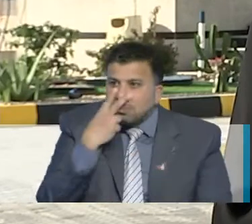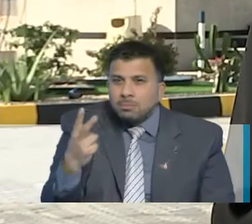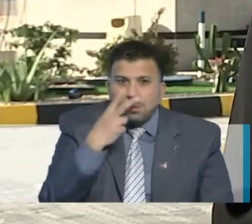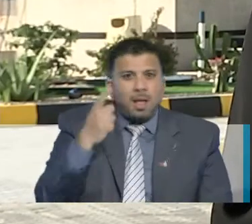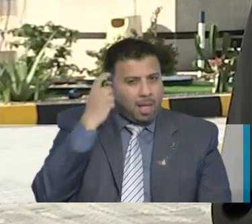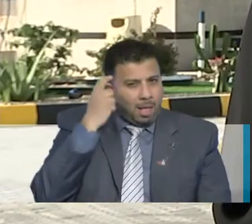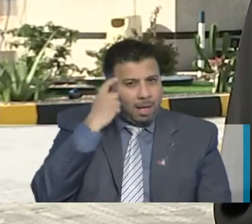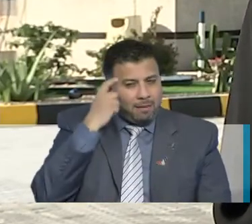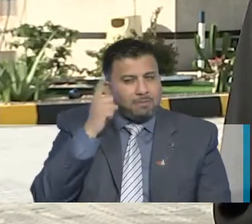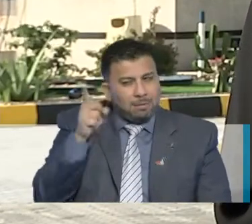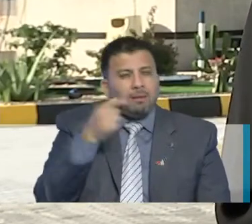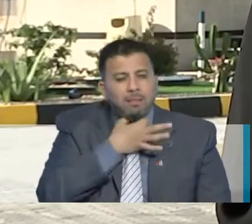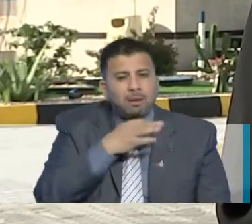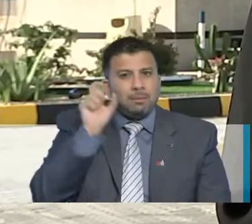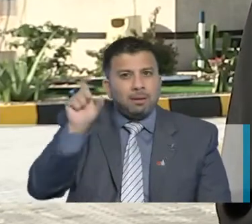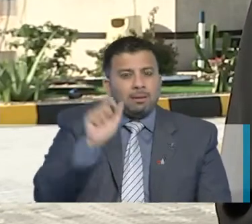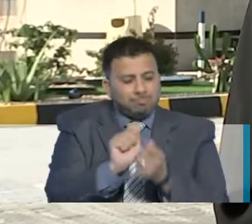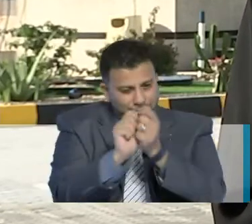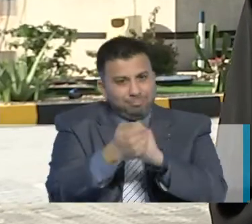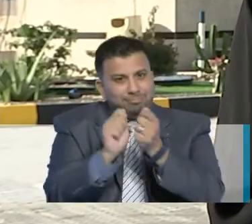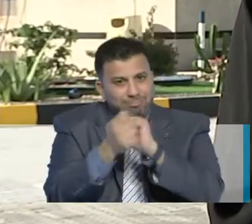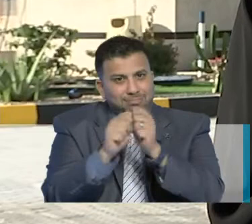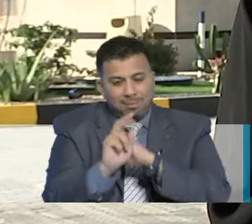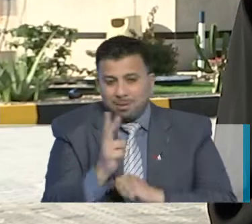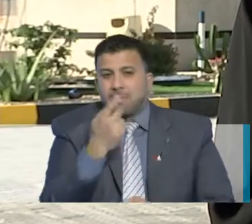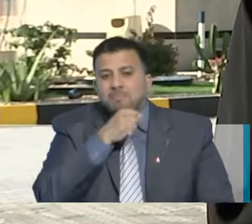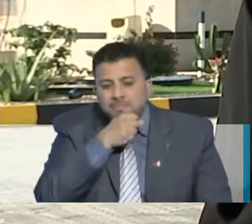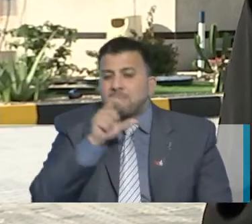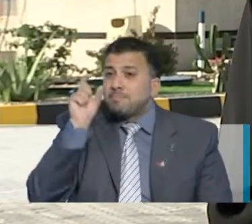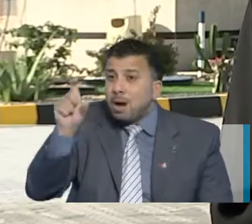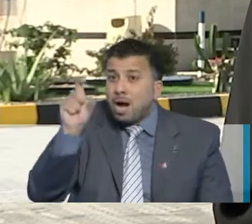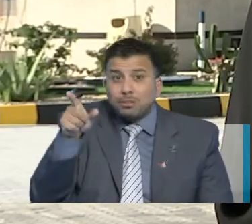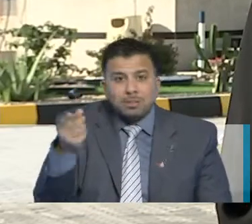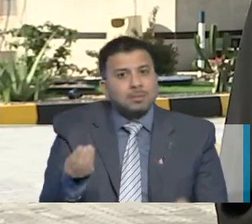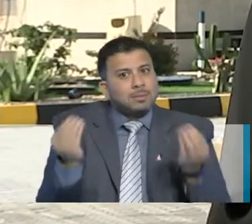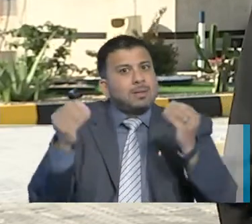الإمارة، معتبرين أن التعديل الذي طرأ على المعاش يشكل لهم إضافة